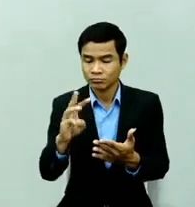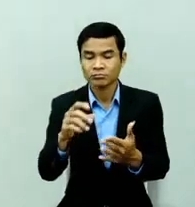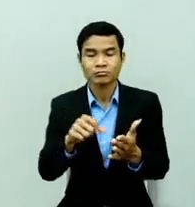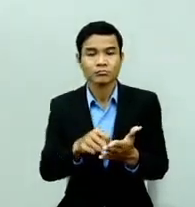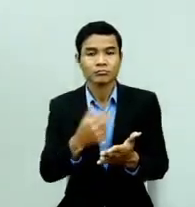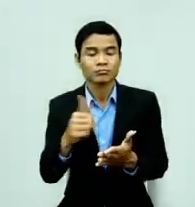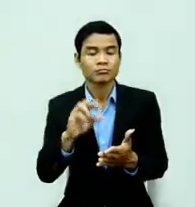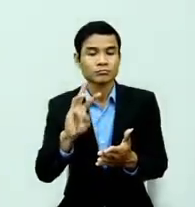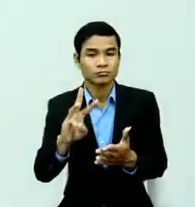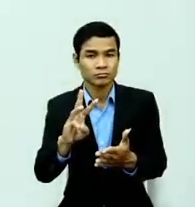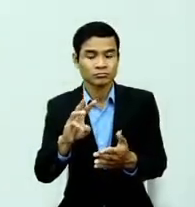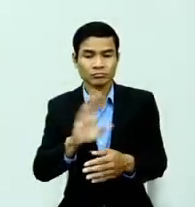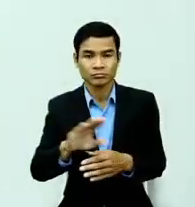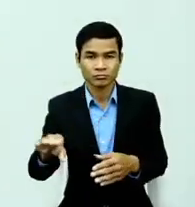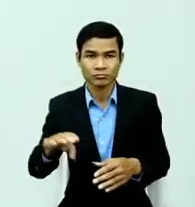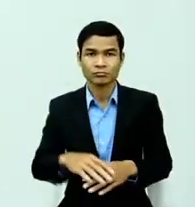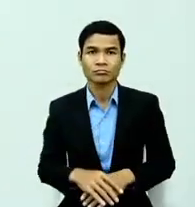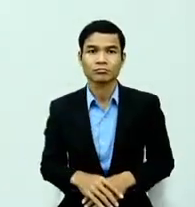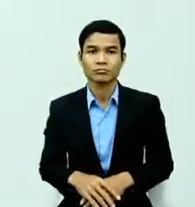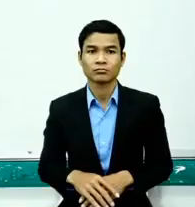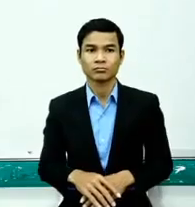ទី